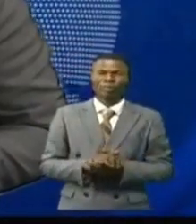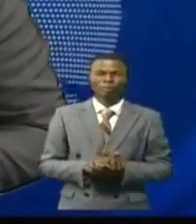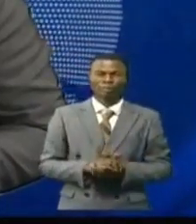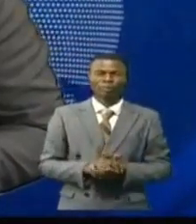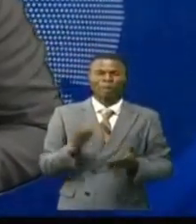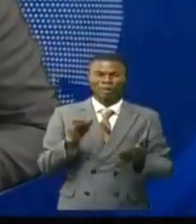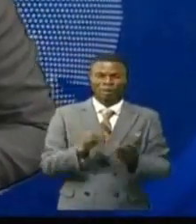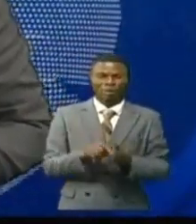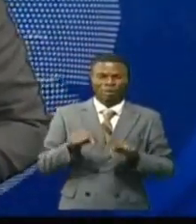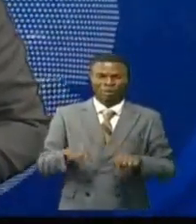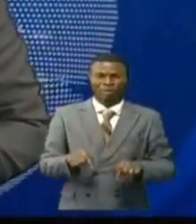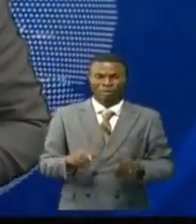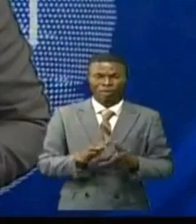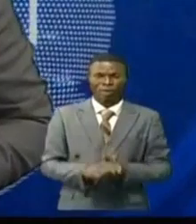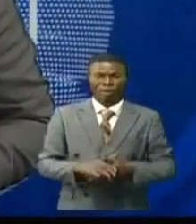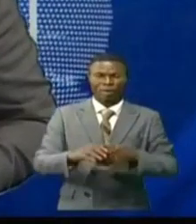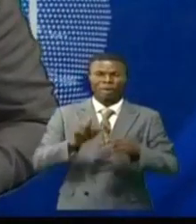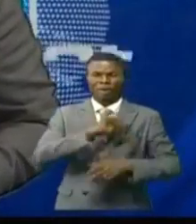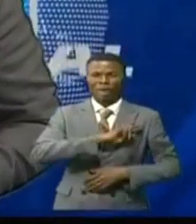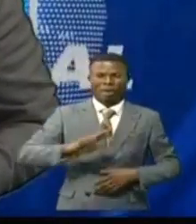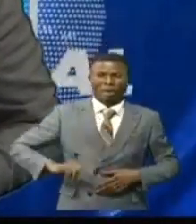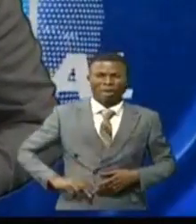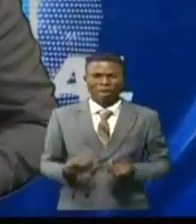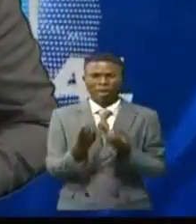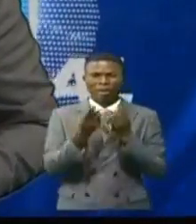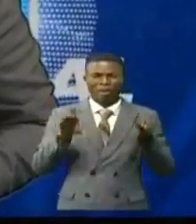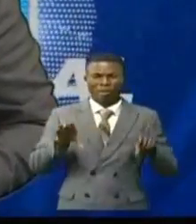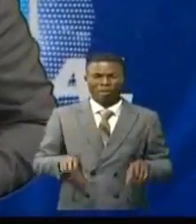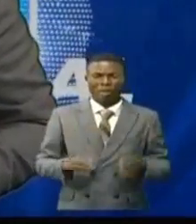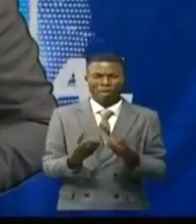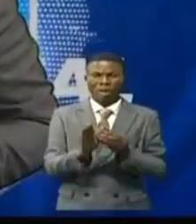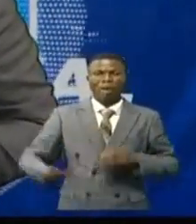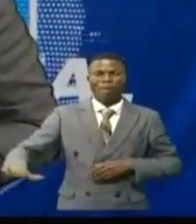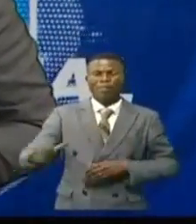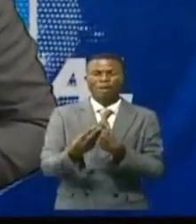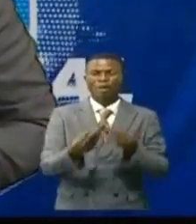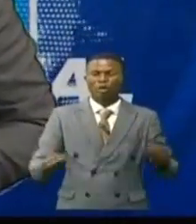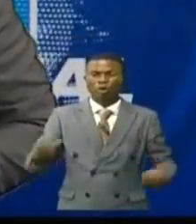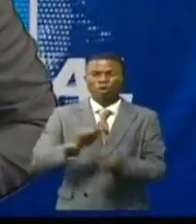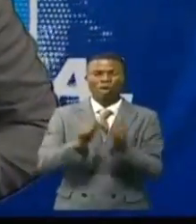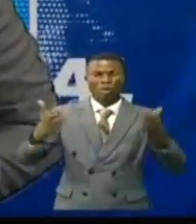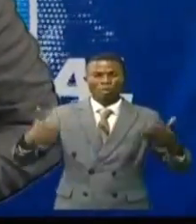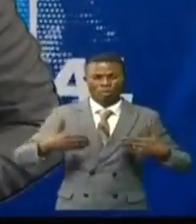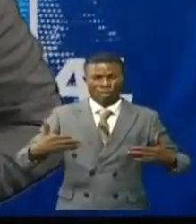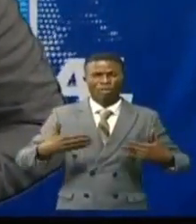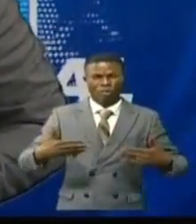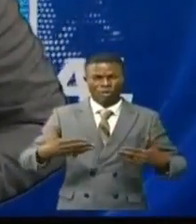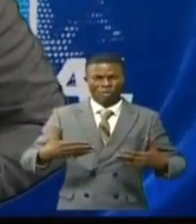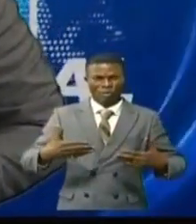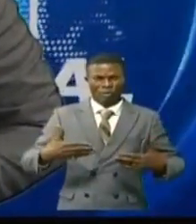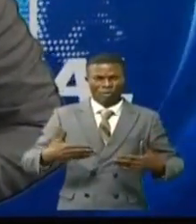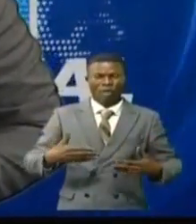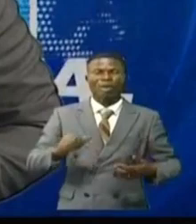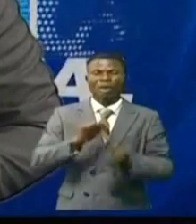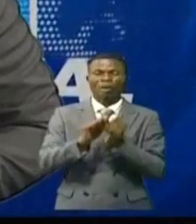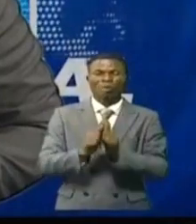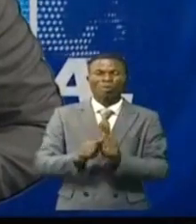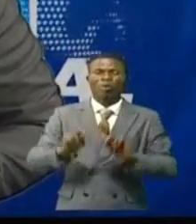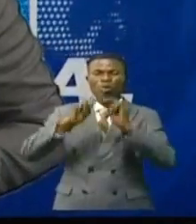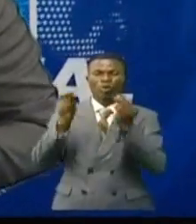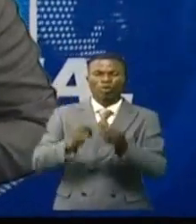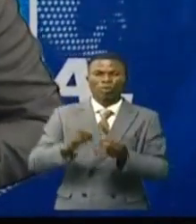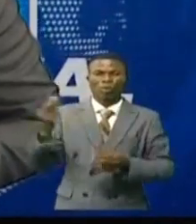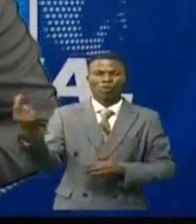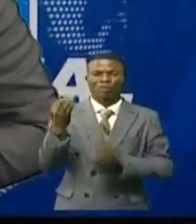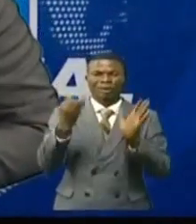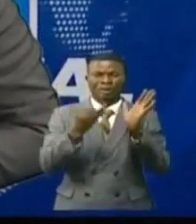Autre chose, à présent, la République démocratique du Congo, pays solution aux problèmes climatiques, a bien saisi sa pré-COP 27 pour vendre sa vision